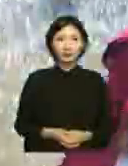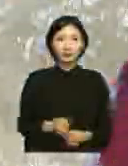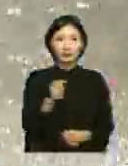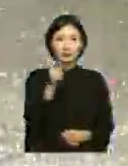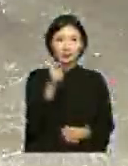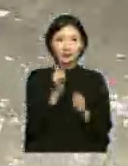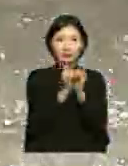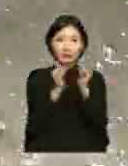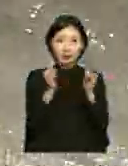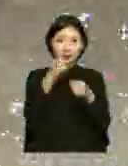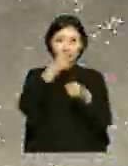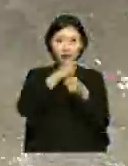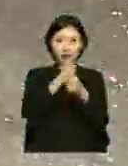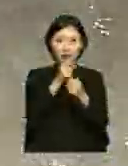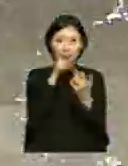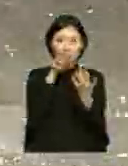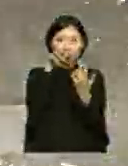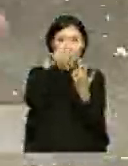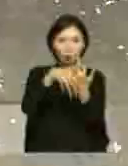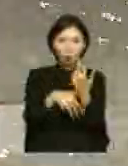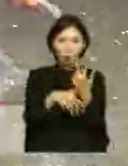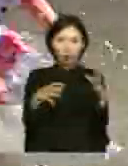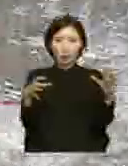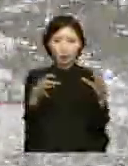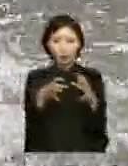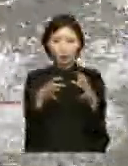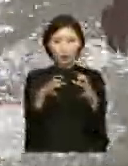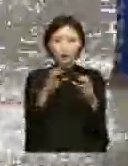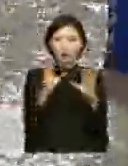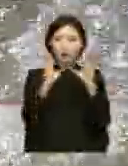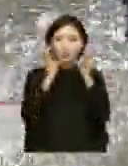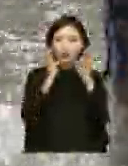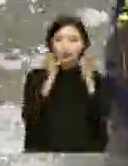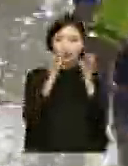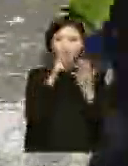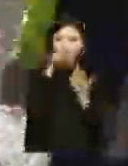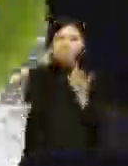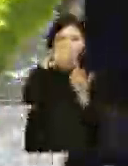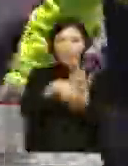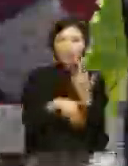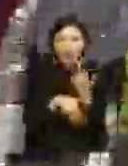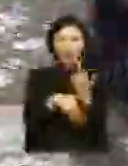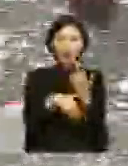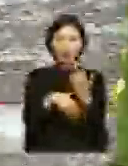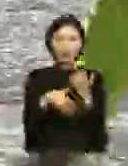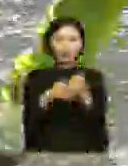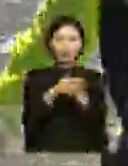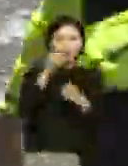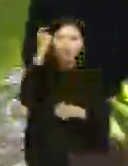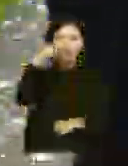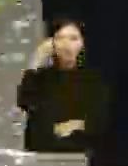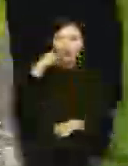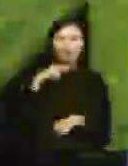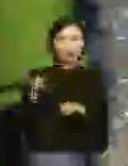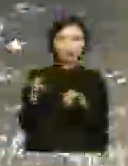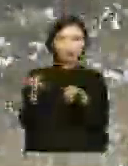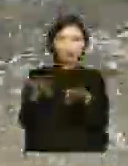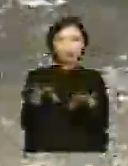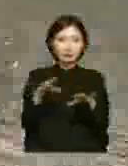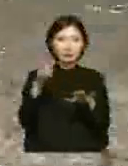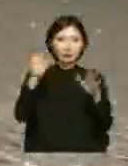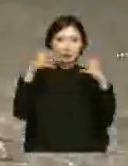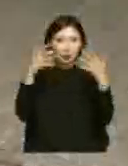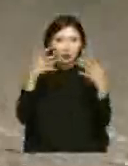작은 인공폭포 아래 옹기종기 모여든 아이들. 굽이치는 시원한 물줄기를 온몸으로 느끼며 잠시나마 더위를